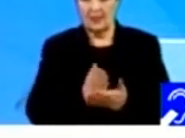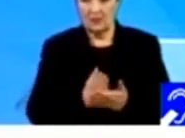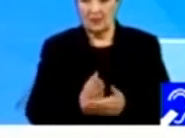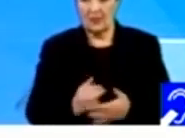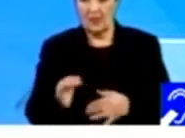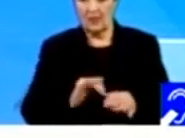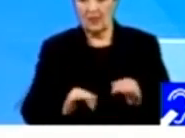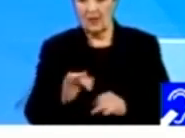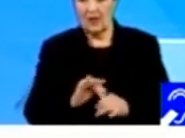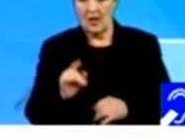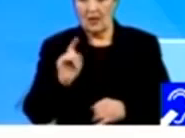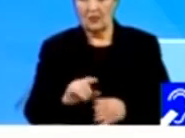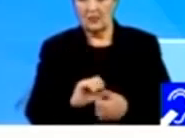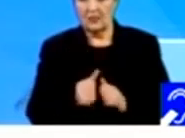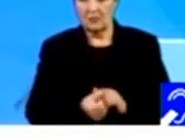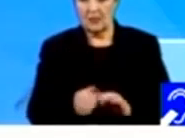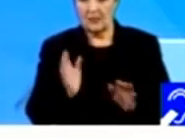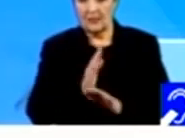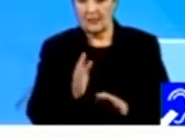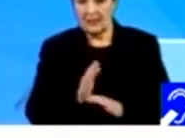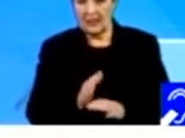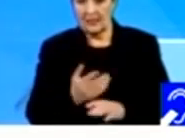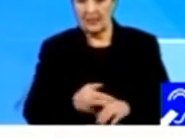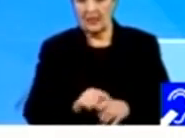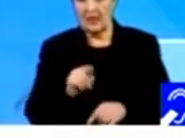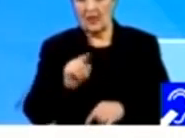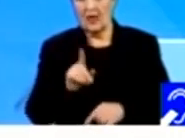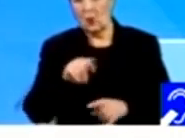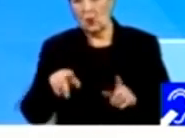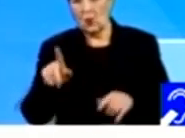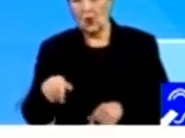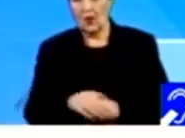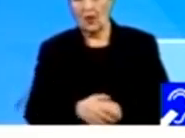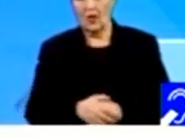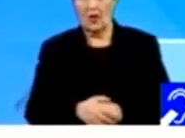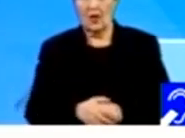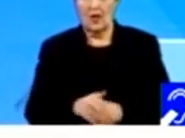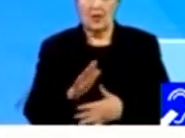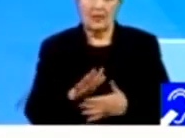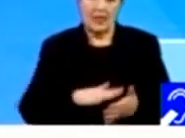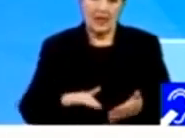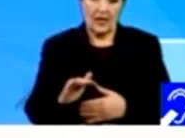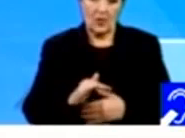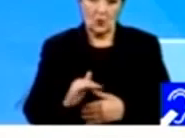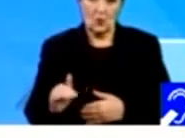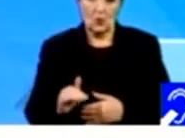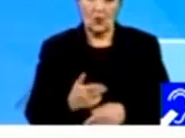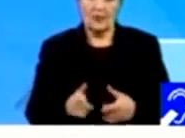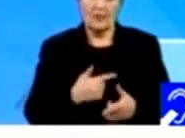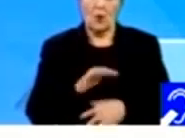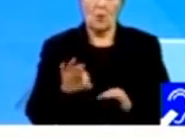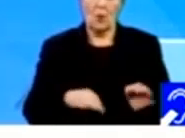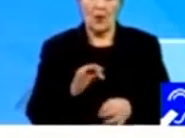Consiliul decide asupra schimbării destinației, de fapt, a unor terenuri sau